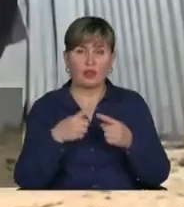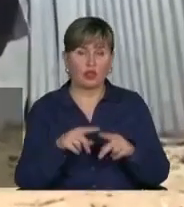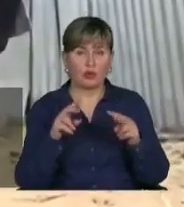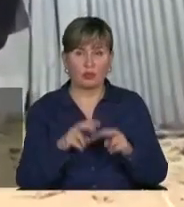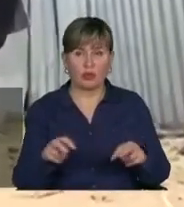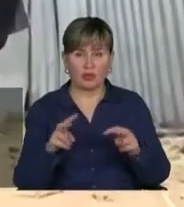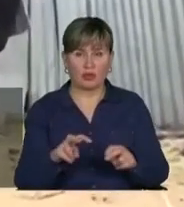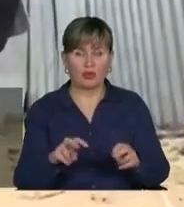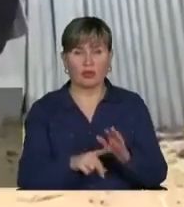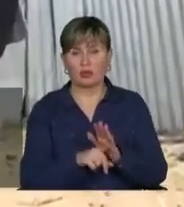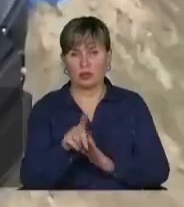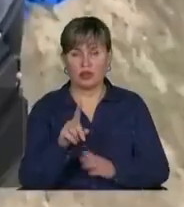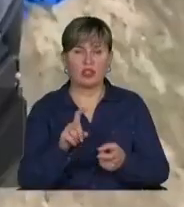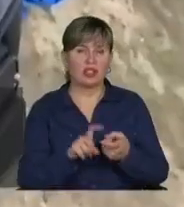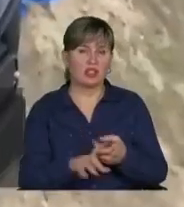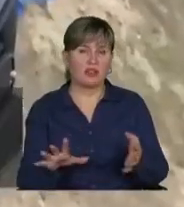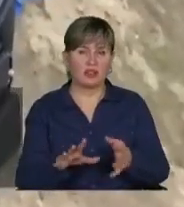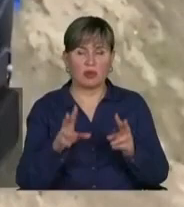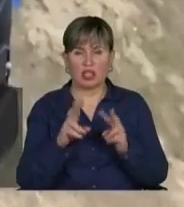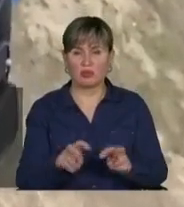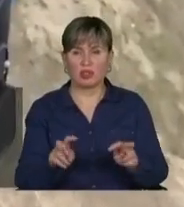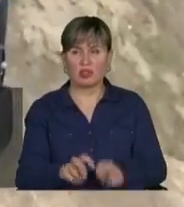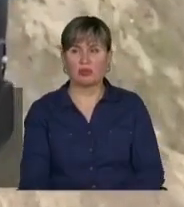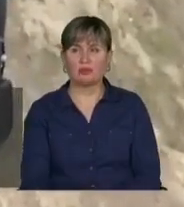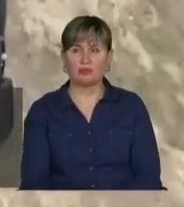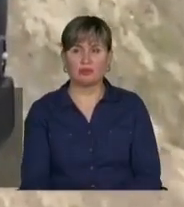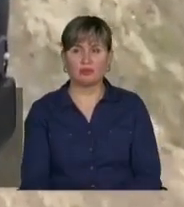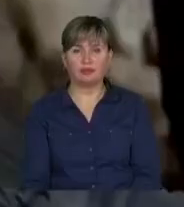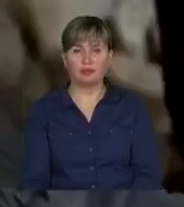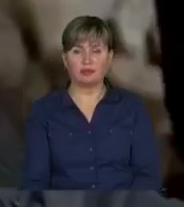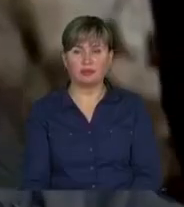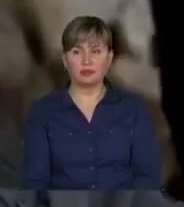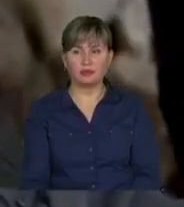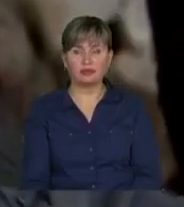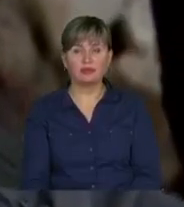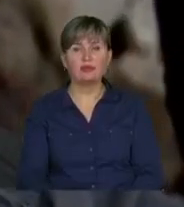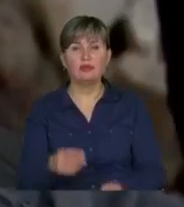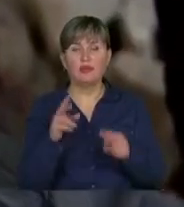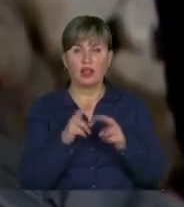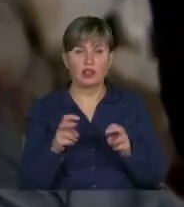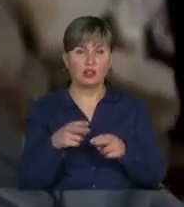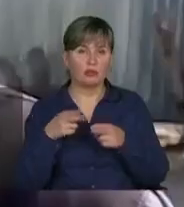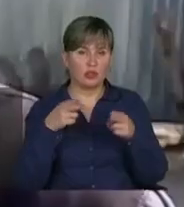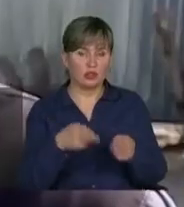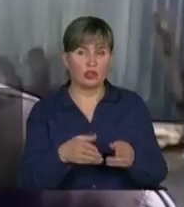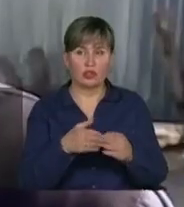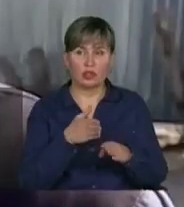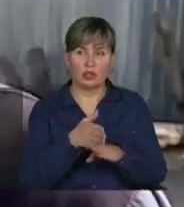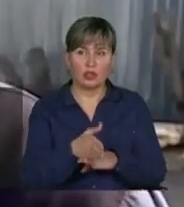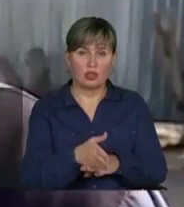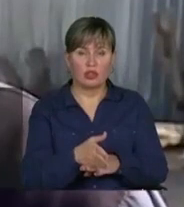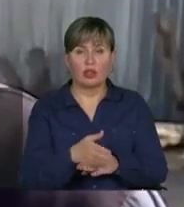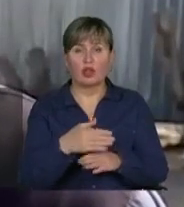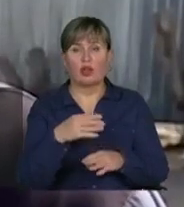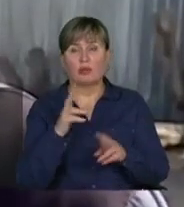проверке зданий приступили независимые эксперты. Эксперт ну, приезжает на объект, заходит домой. Проверяем на